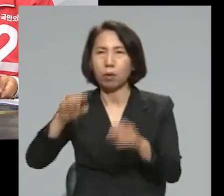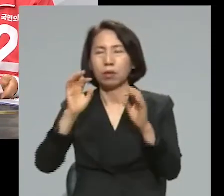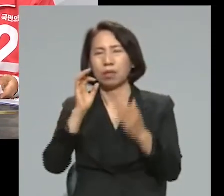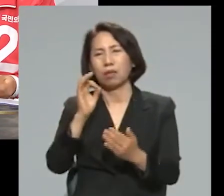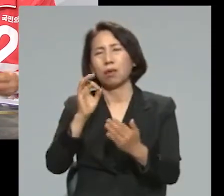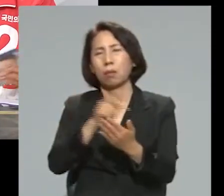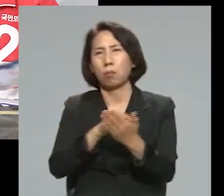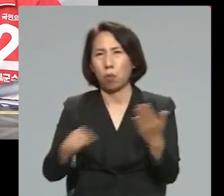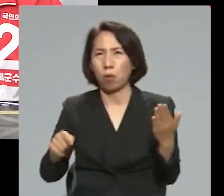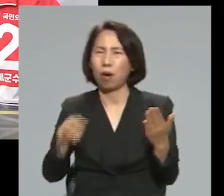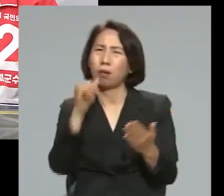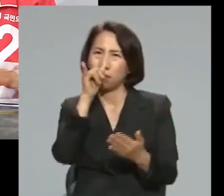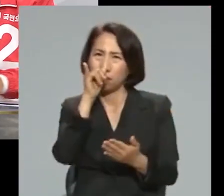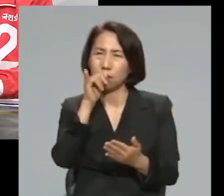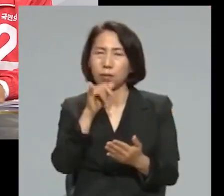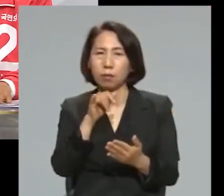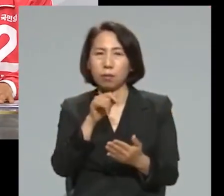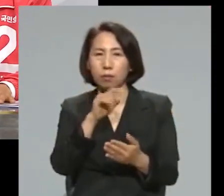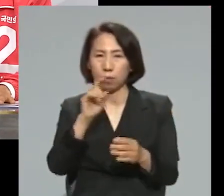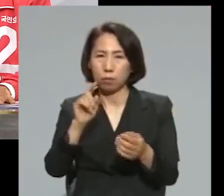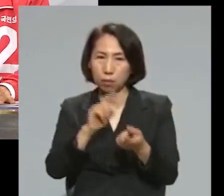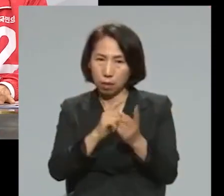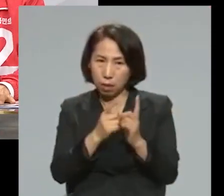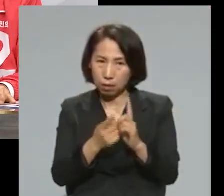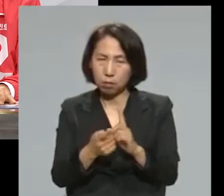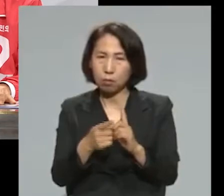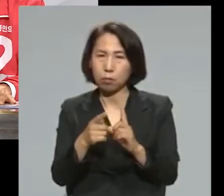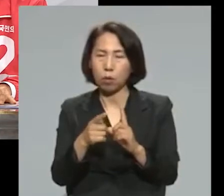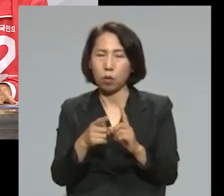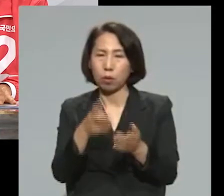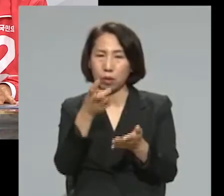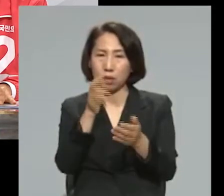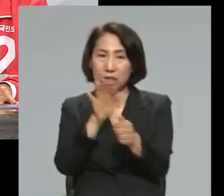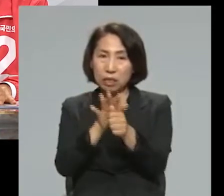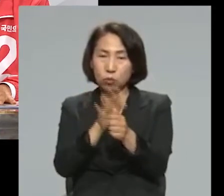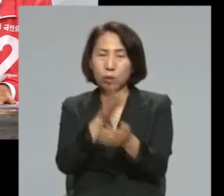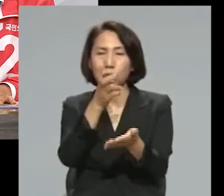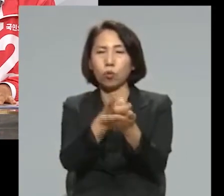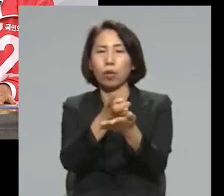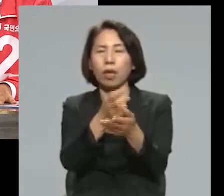보고 있습니다. 여기에 대해서 지원